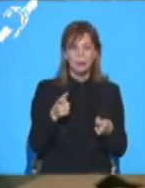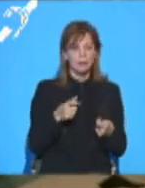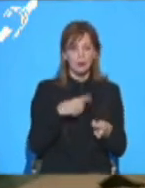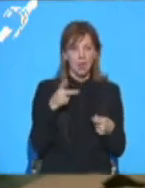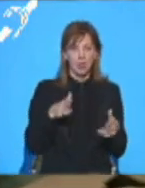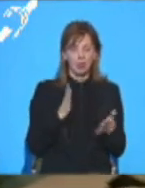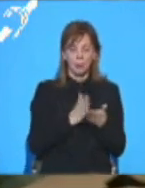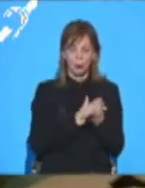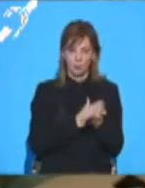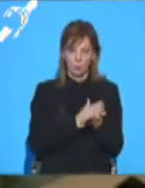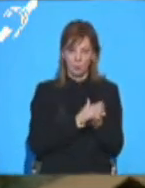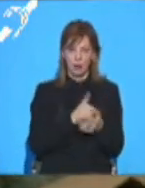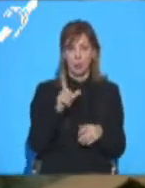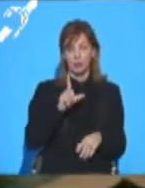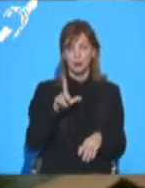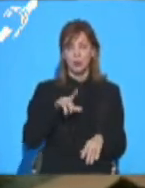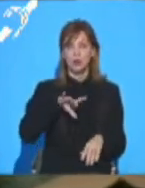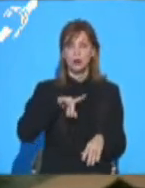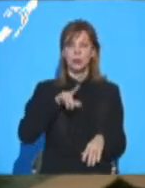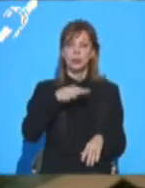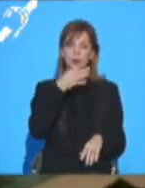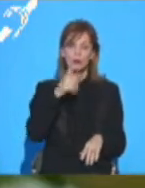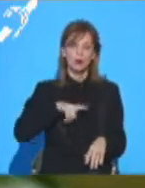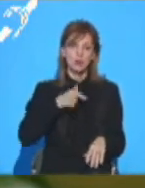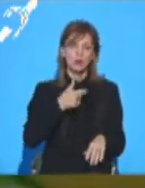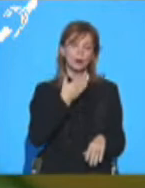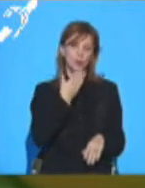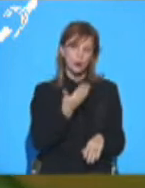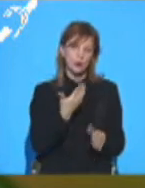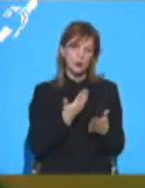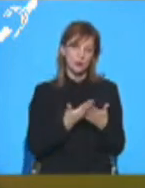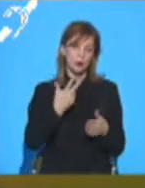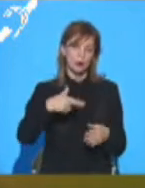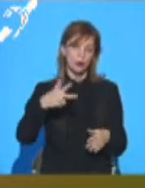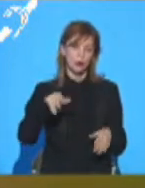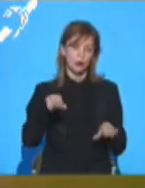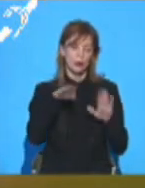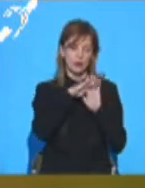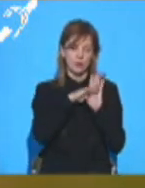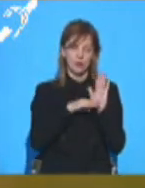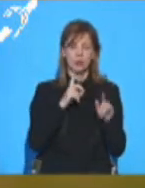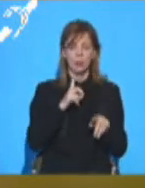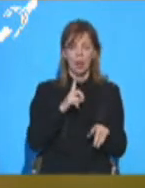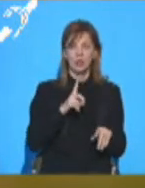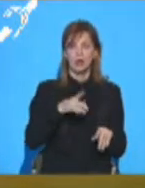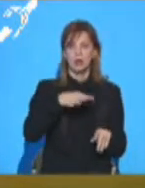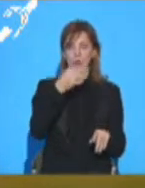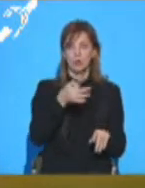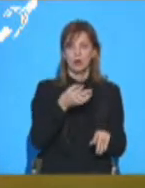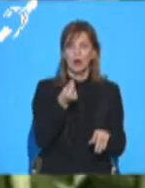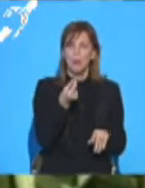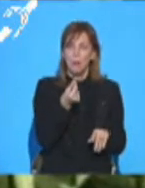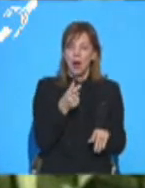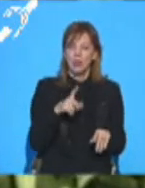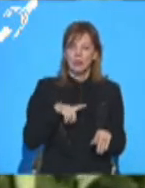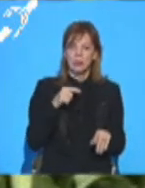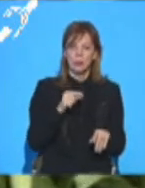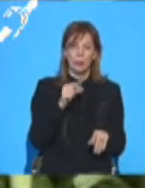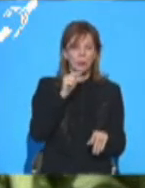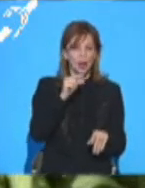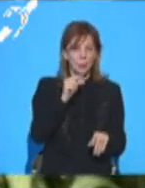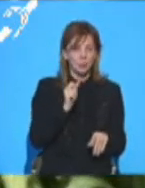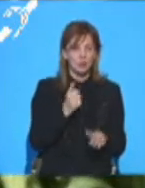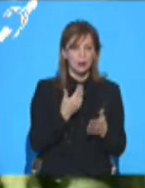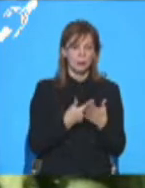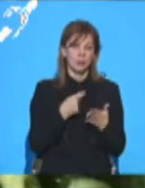emoții. Legumicultorii se declară mulțumiți de decizia continuării acestui program, dar susțin că suma acordată este una insuficientă în condițiile